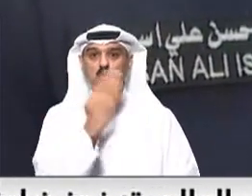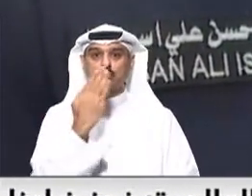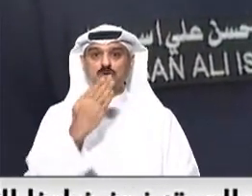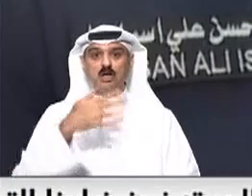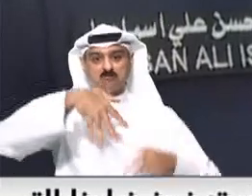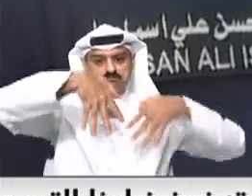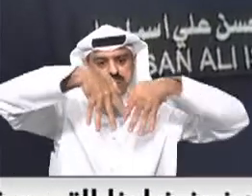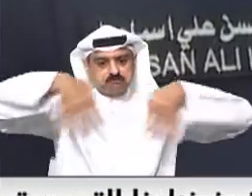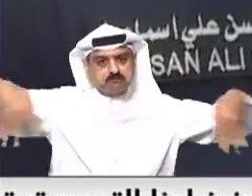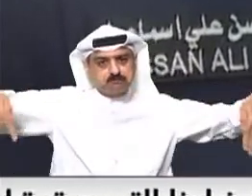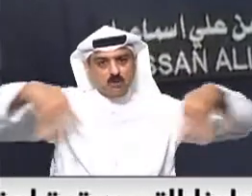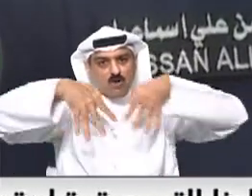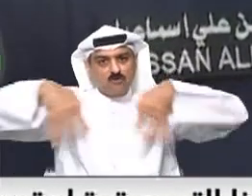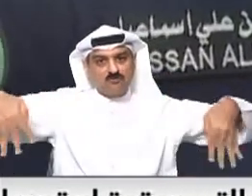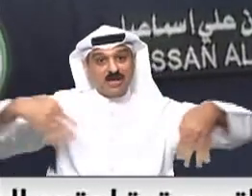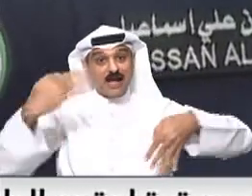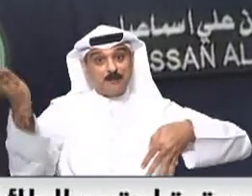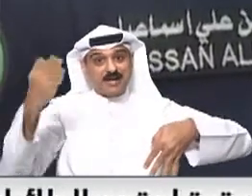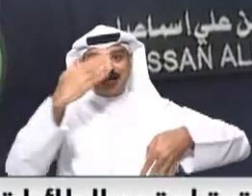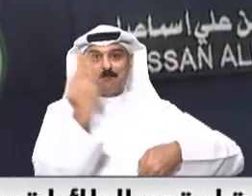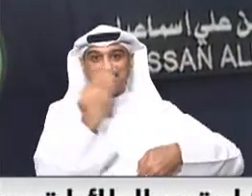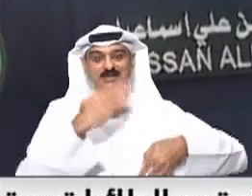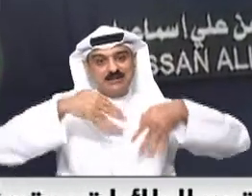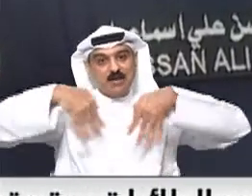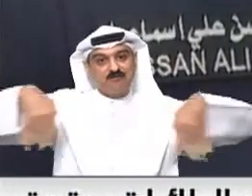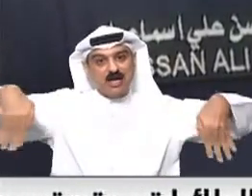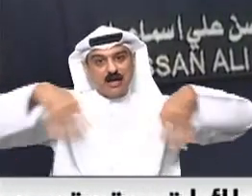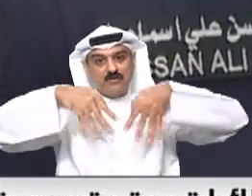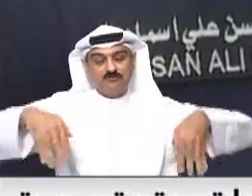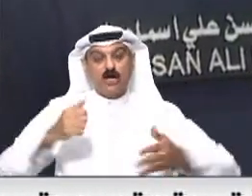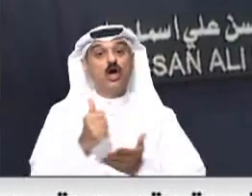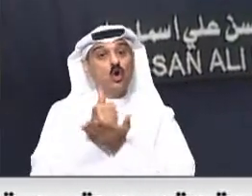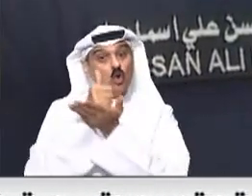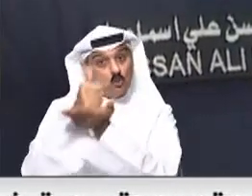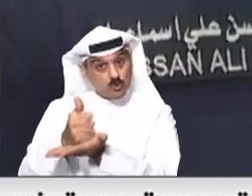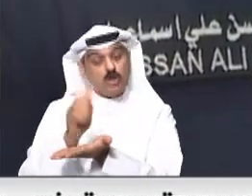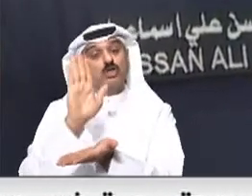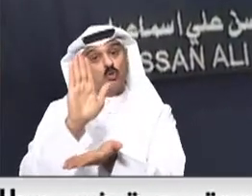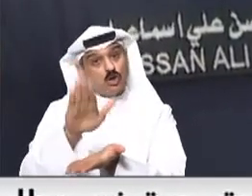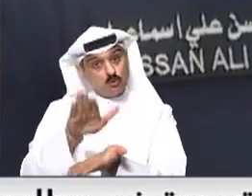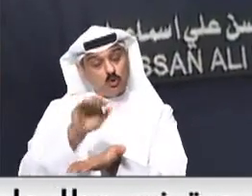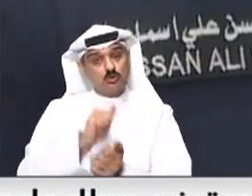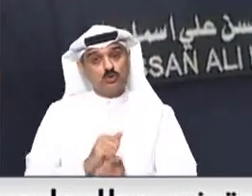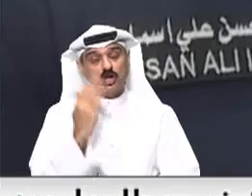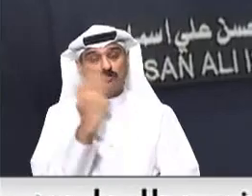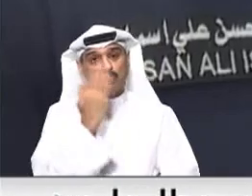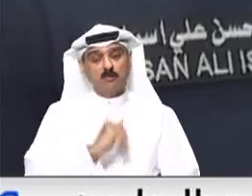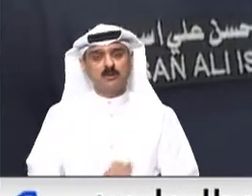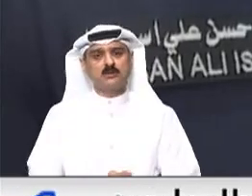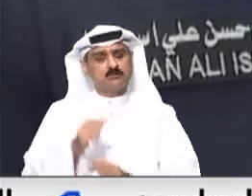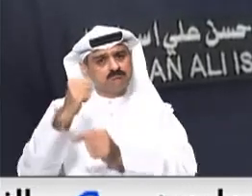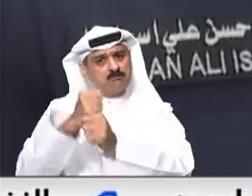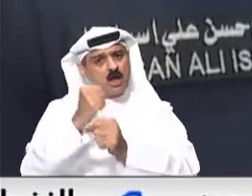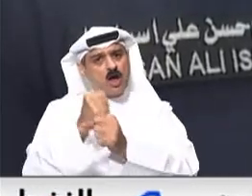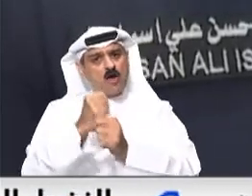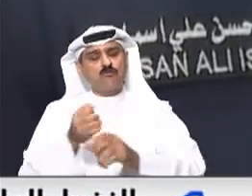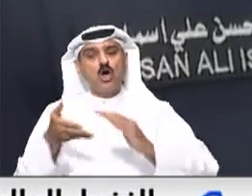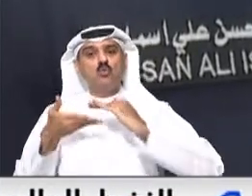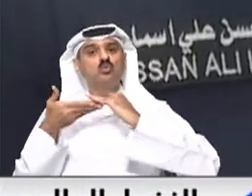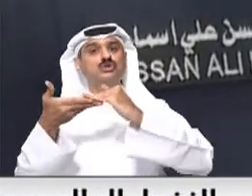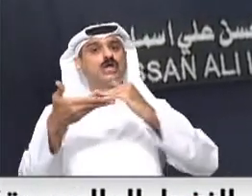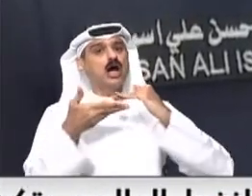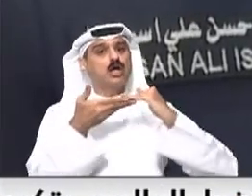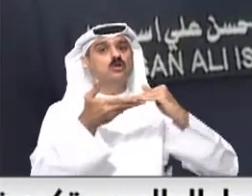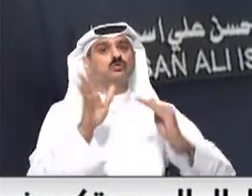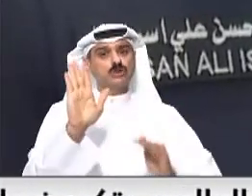حواجز برا المدرسة، وفي عندنا الإخوان المتطوعين موجودين داخل المدرسة بحيث أن يقومون في مساعدة أي واحد